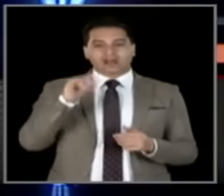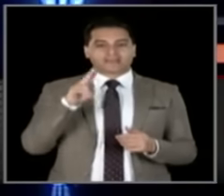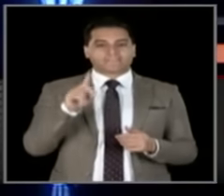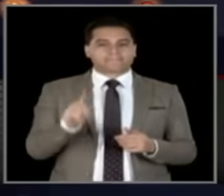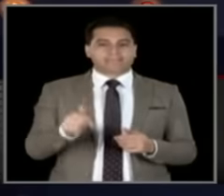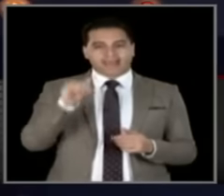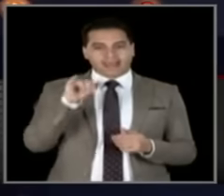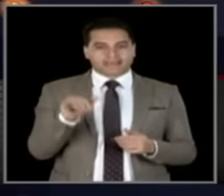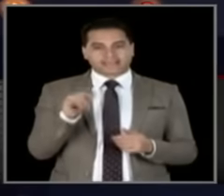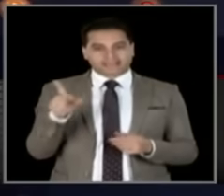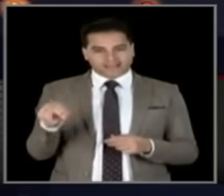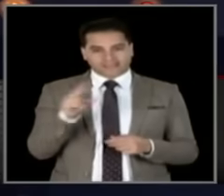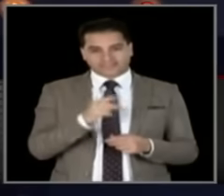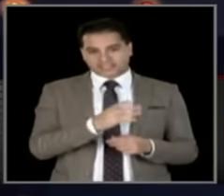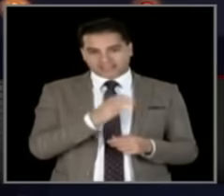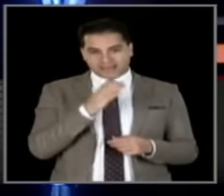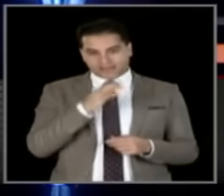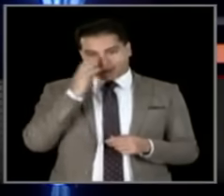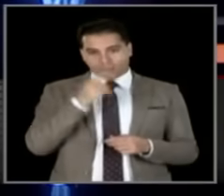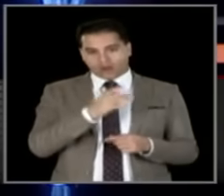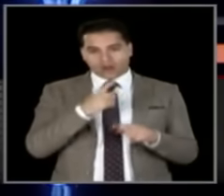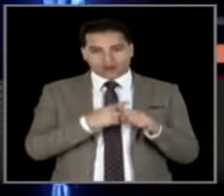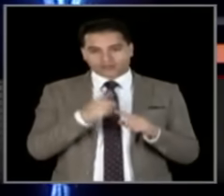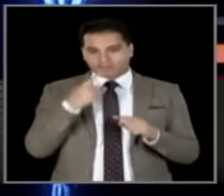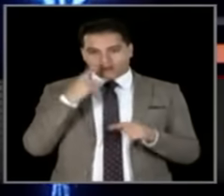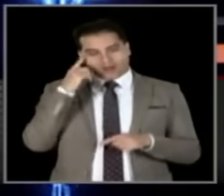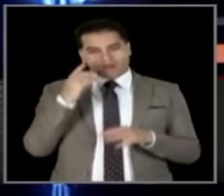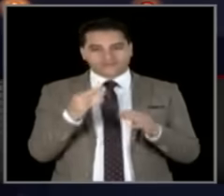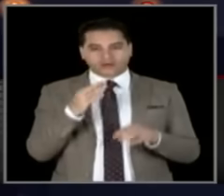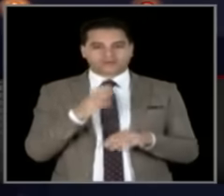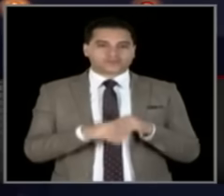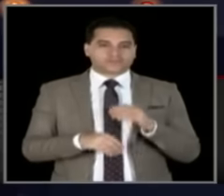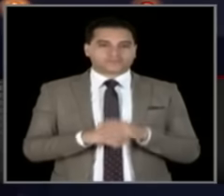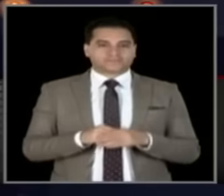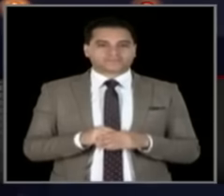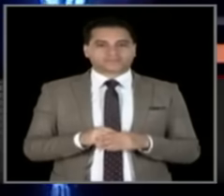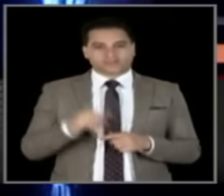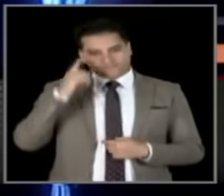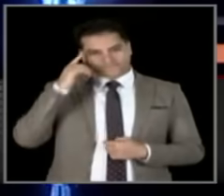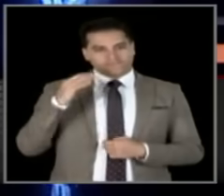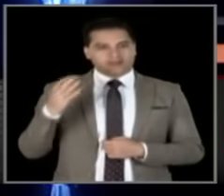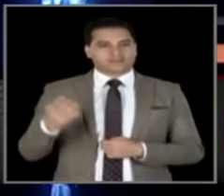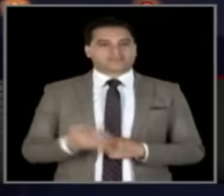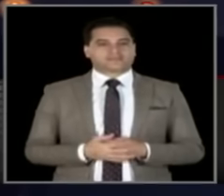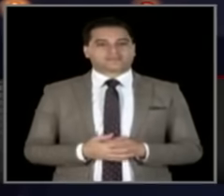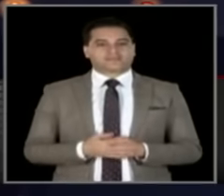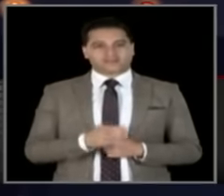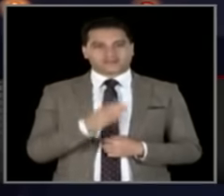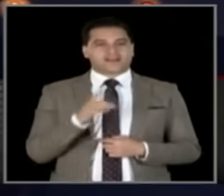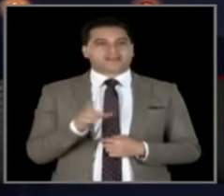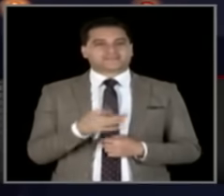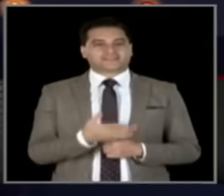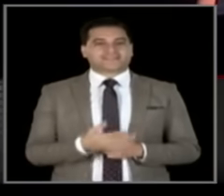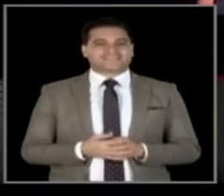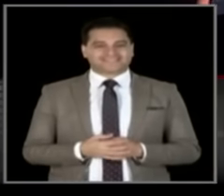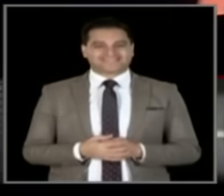نفس الإجابة؟ يعني لو غلط مش هتقول إجابة تانية؟ هفكر بقى. هتفكر؟ آه. طب فكر. ماشي. إجابة صحيحة.